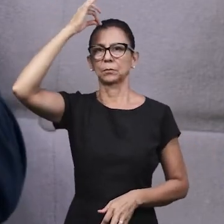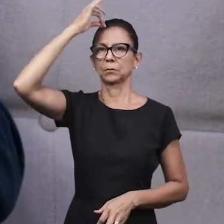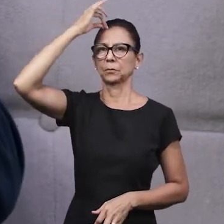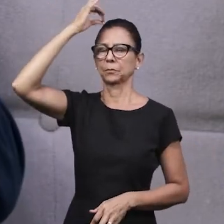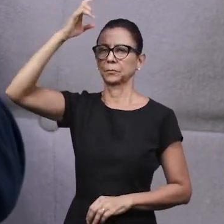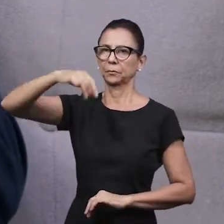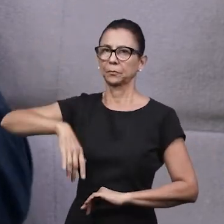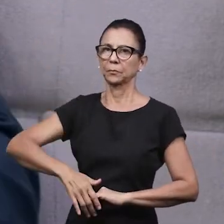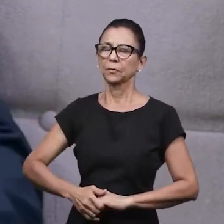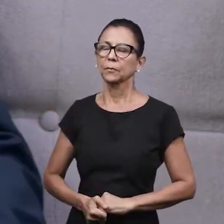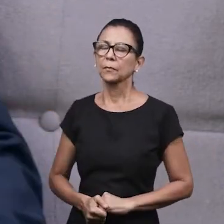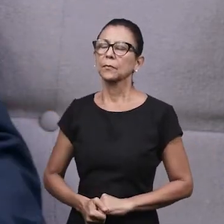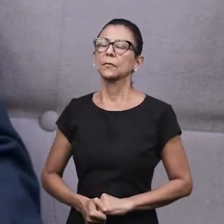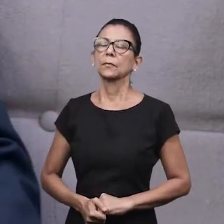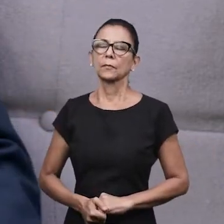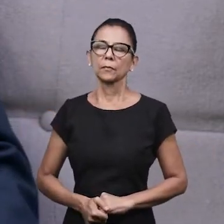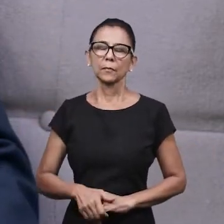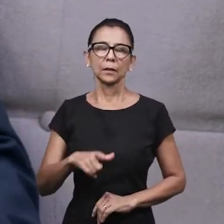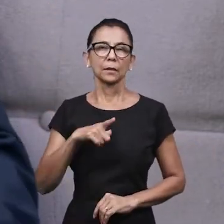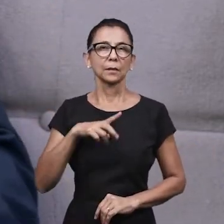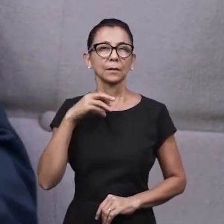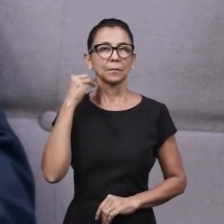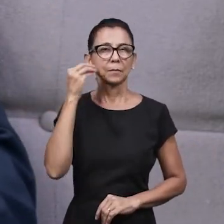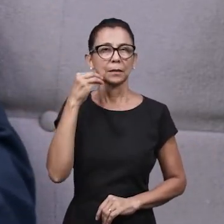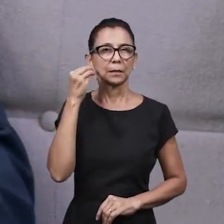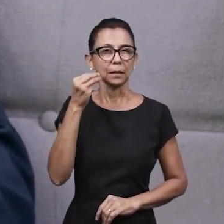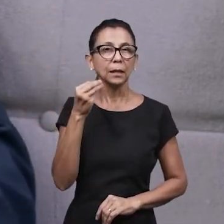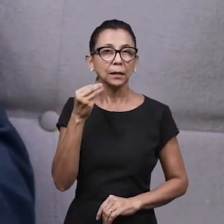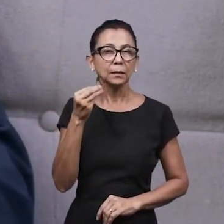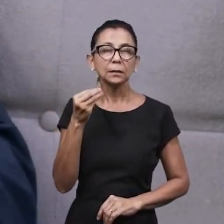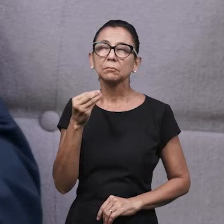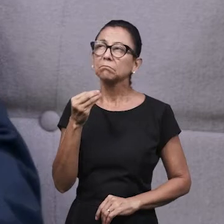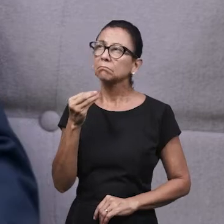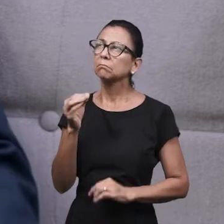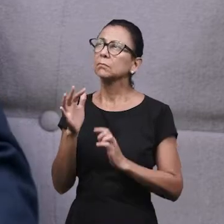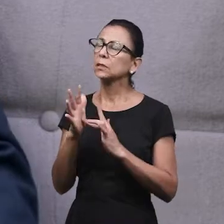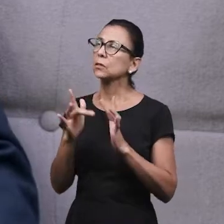vivant seulement est possible avec,